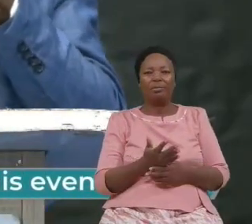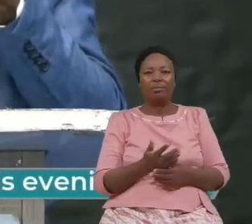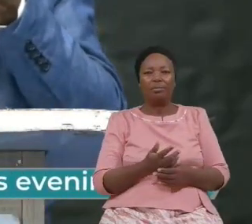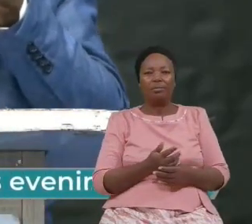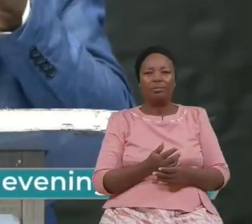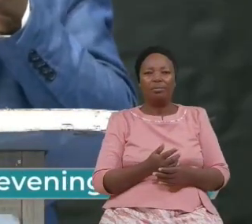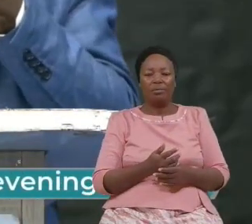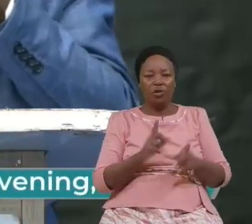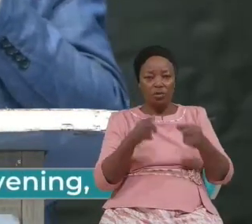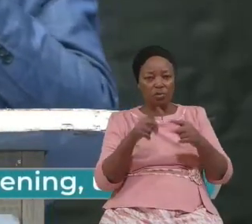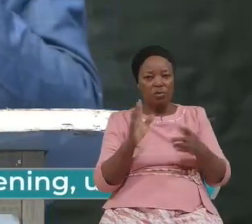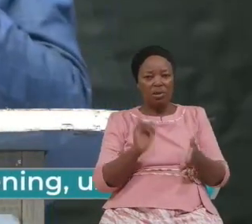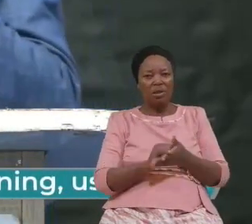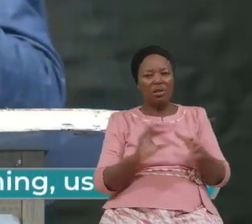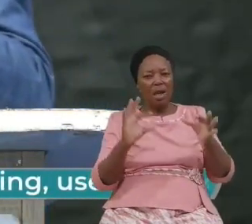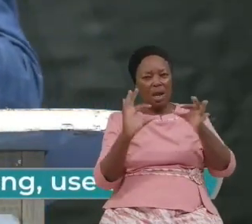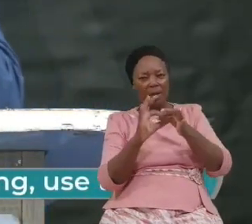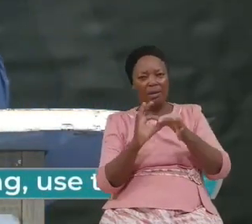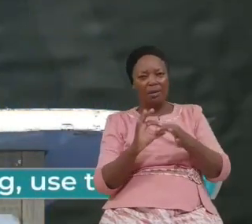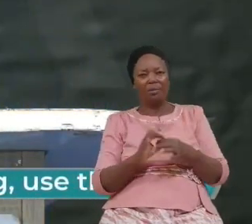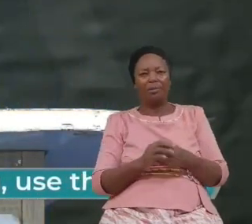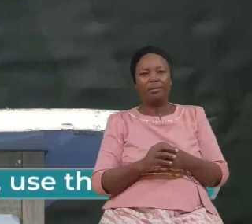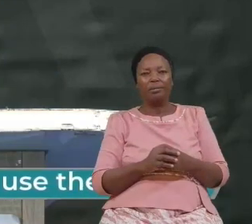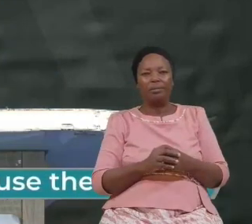il y a une page qui va s'afficher